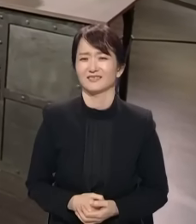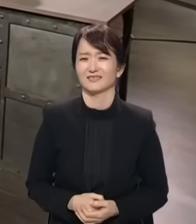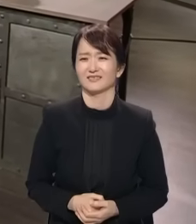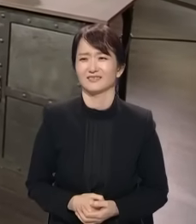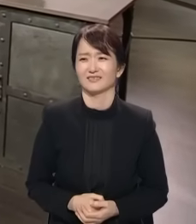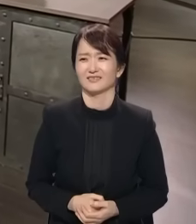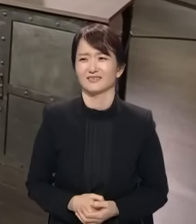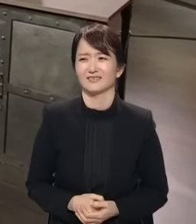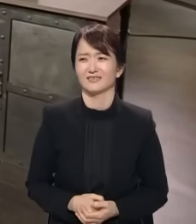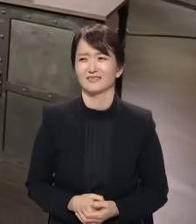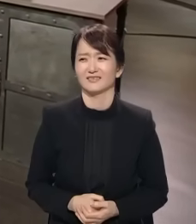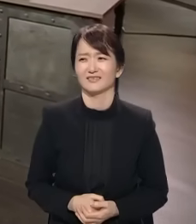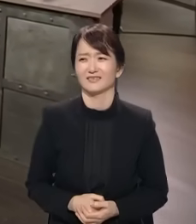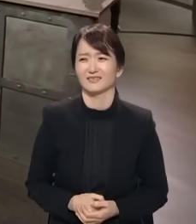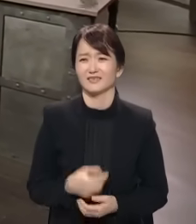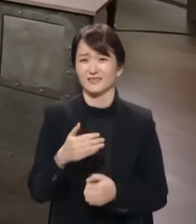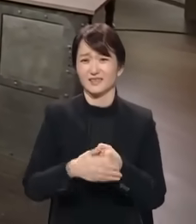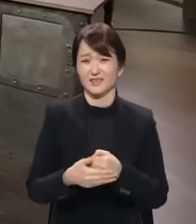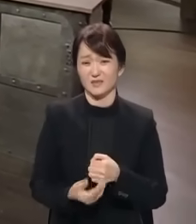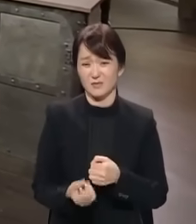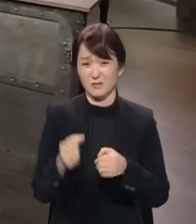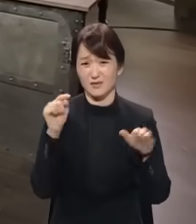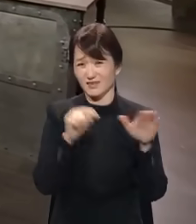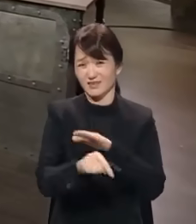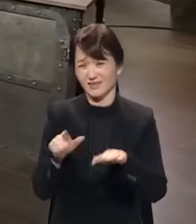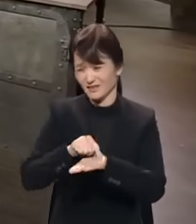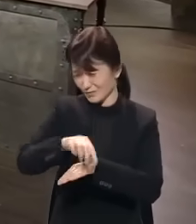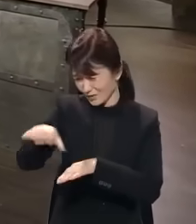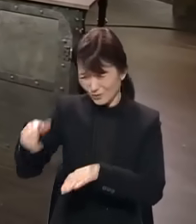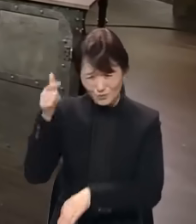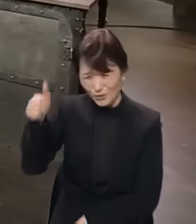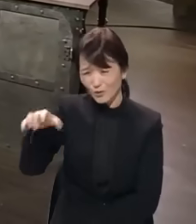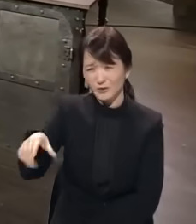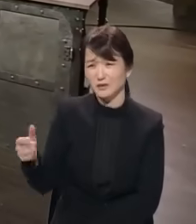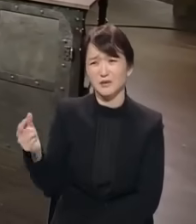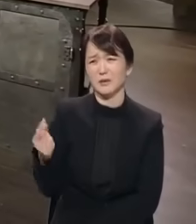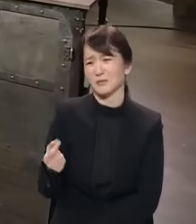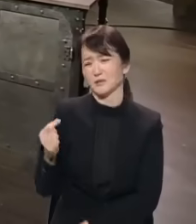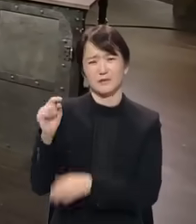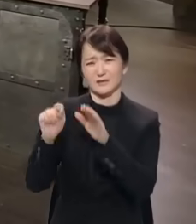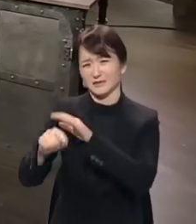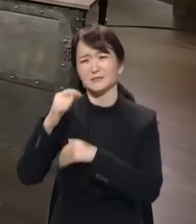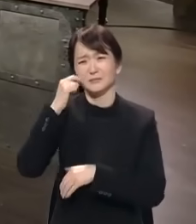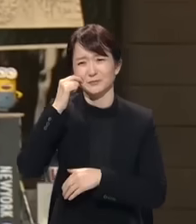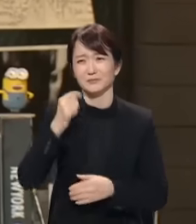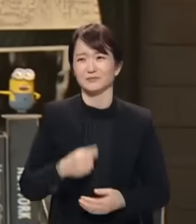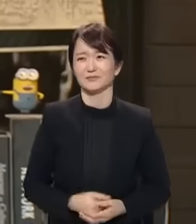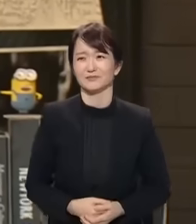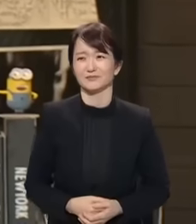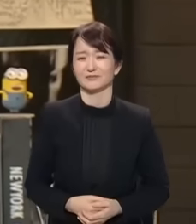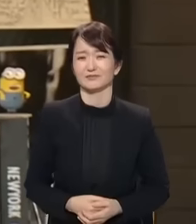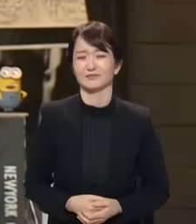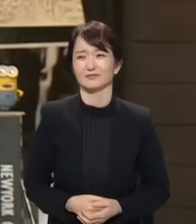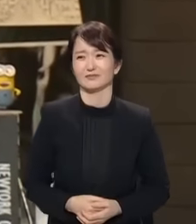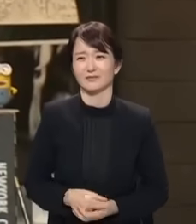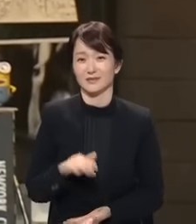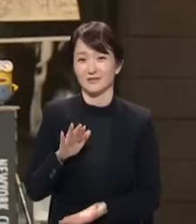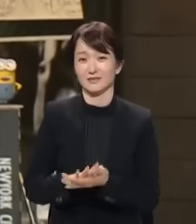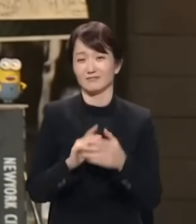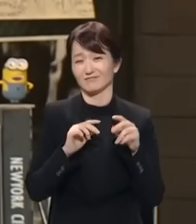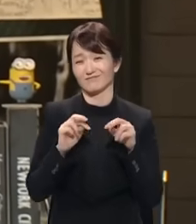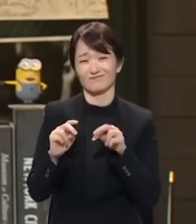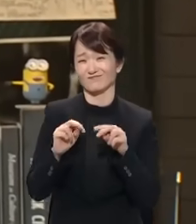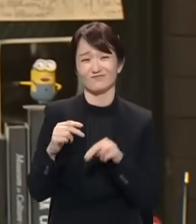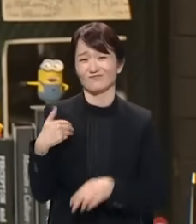두 시간이면 가니까. 아유 대구는 빨리 가죠. 지방 그렇게 못 가는 데도 많아요. 아 알겠습니다. 이걸 가지고 이렇게 열띠게 싸울